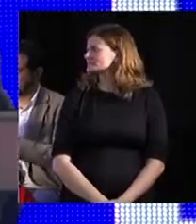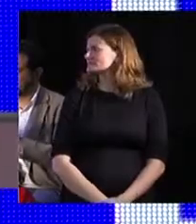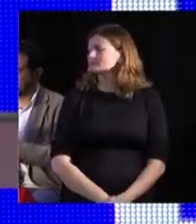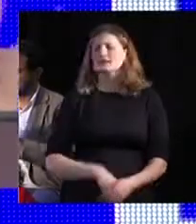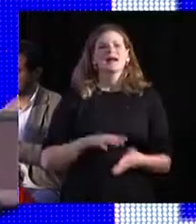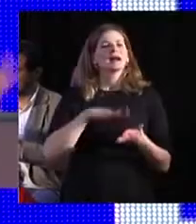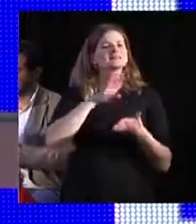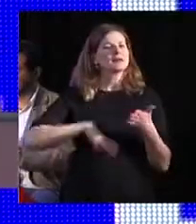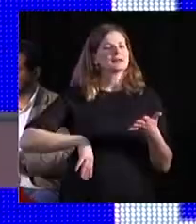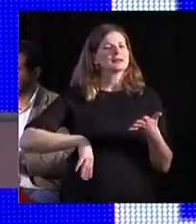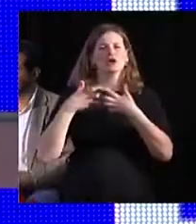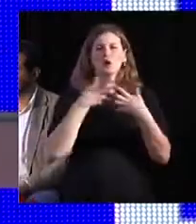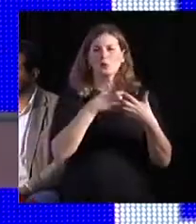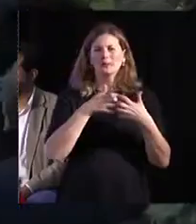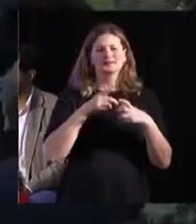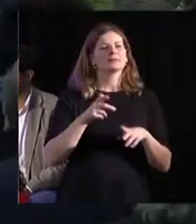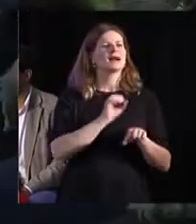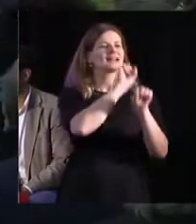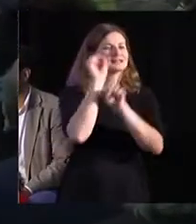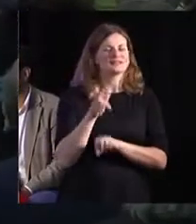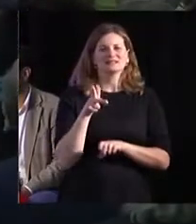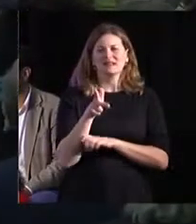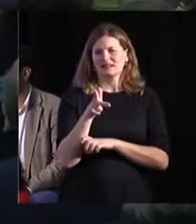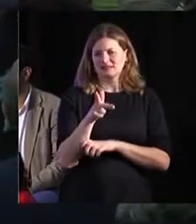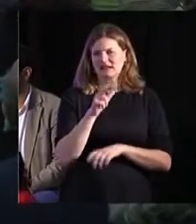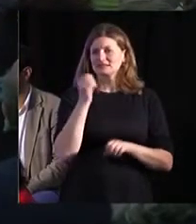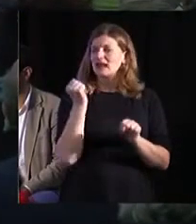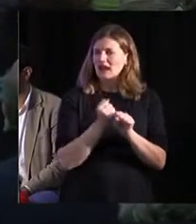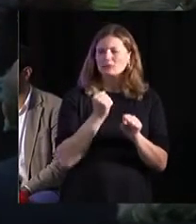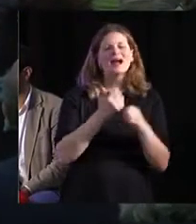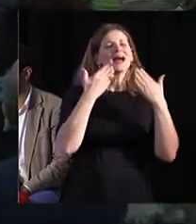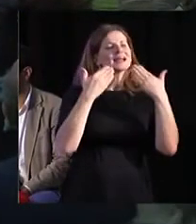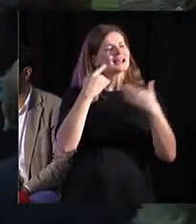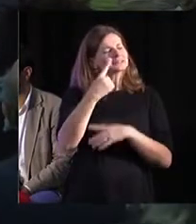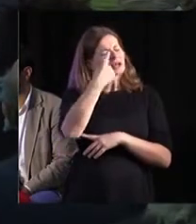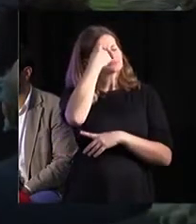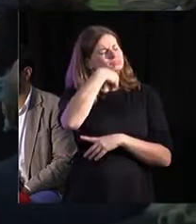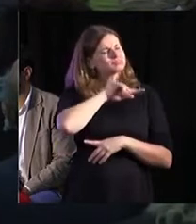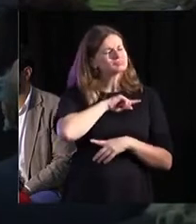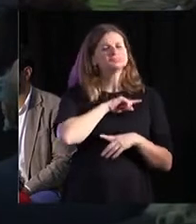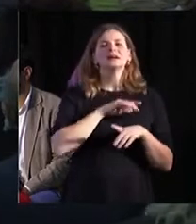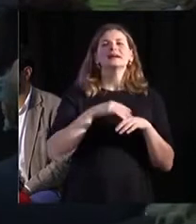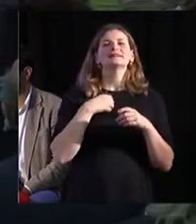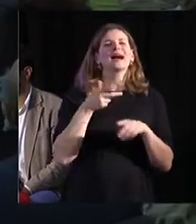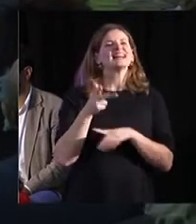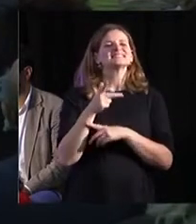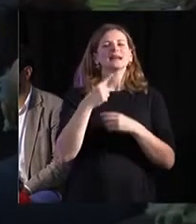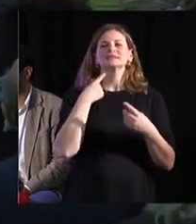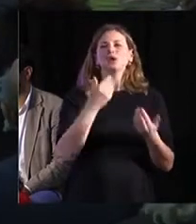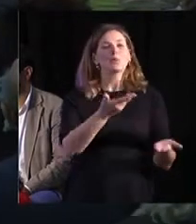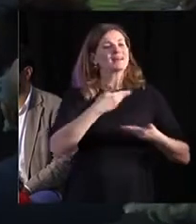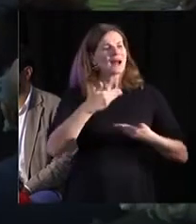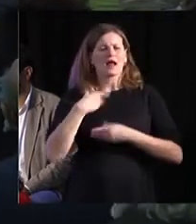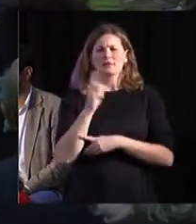en la defensa dels drets socials, dels drets laborals. Gràcies per recordar-nos que els drets no són regals caiguts del cel, que els drets